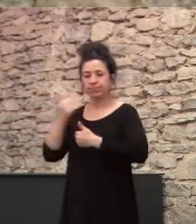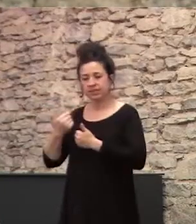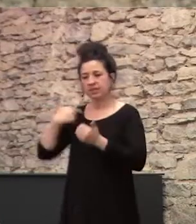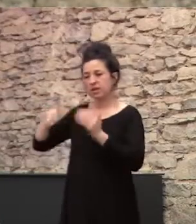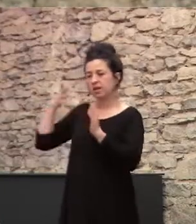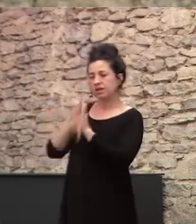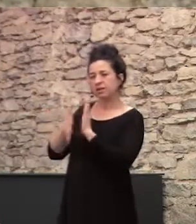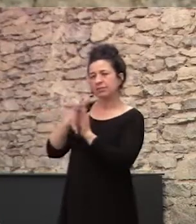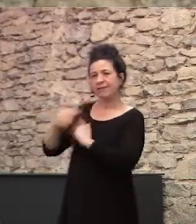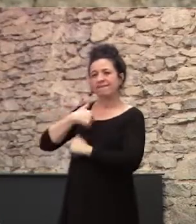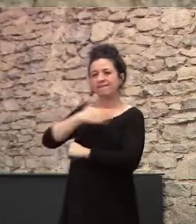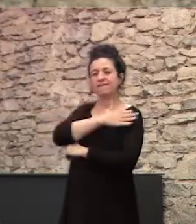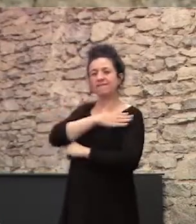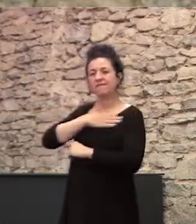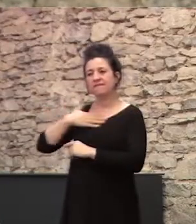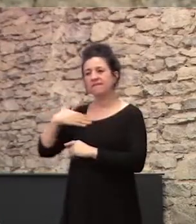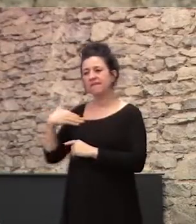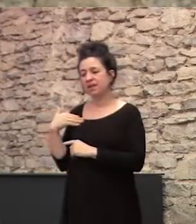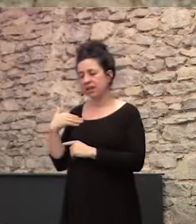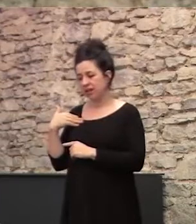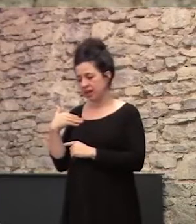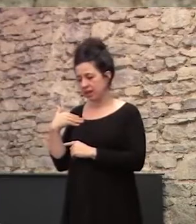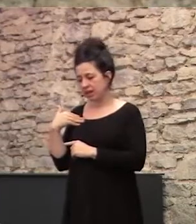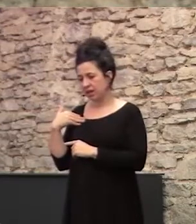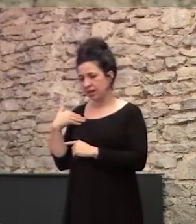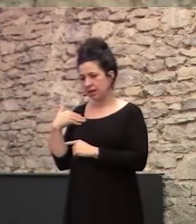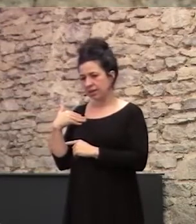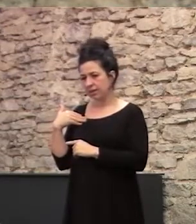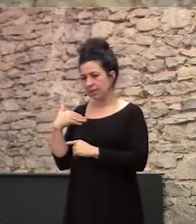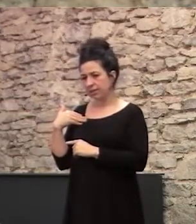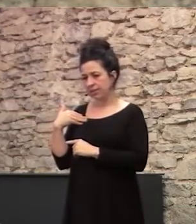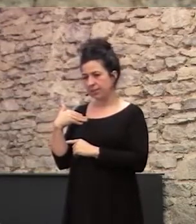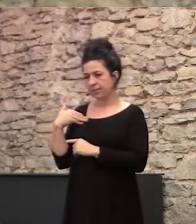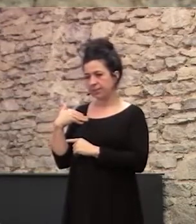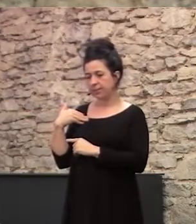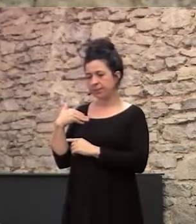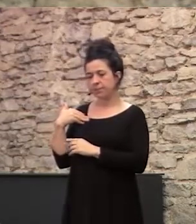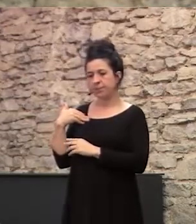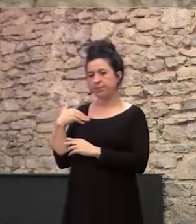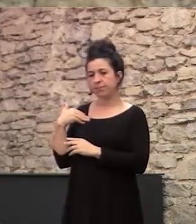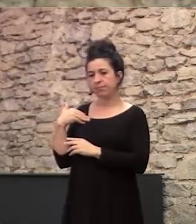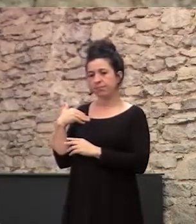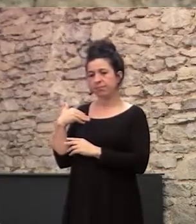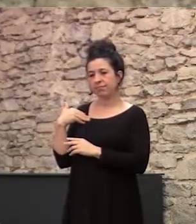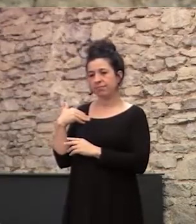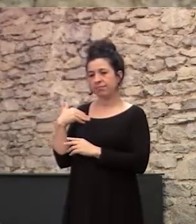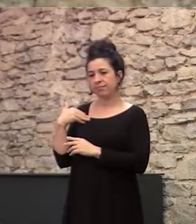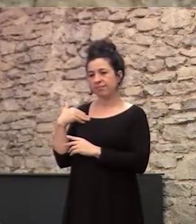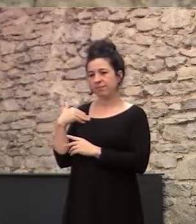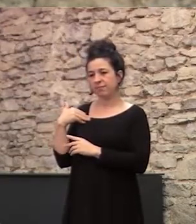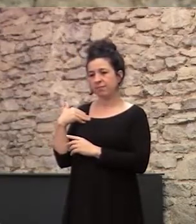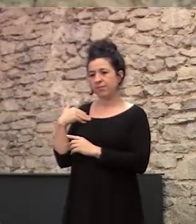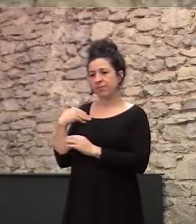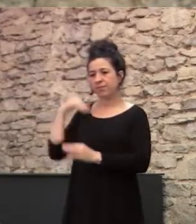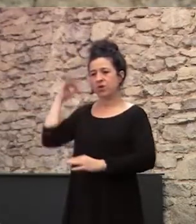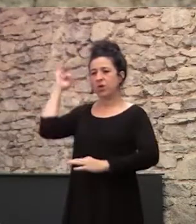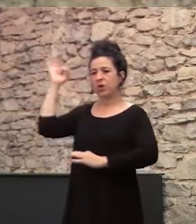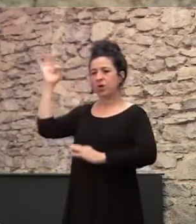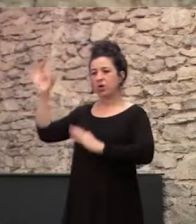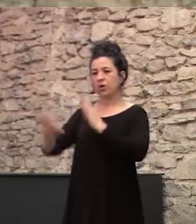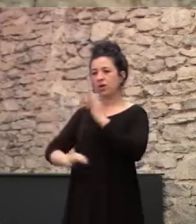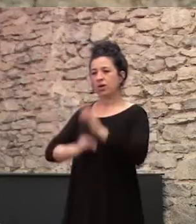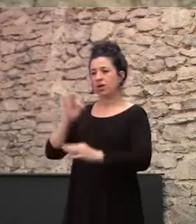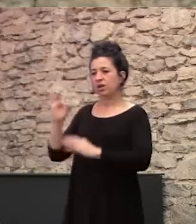ingur zatu balitzaiak kontuan izan nol kantolatu duen kontu hau eta bueno, beste gai importante badelako